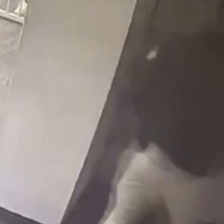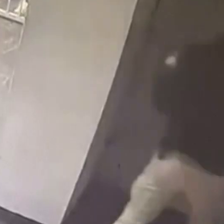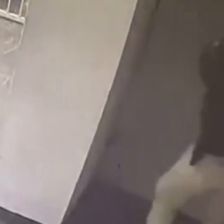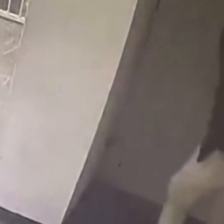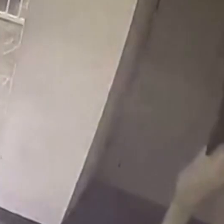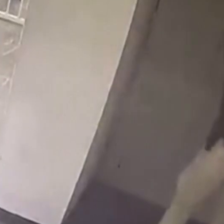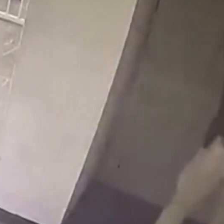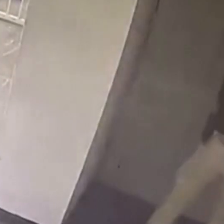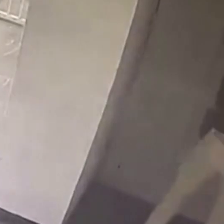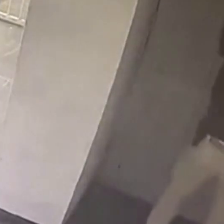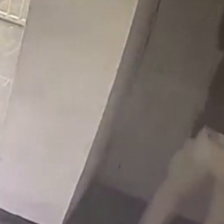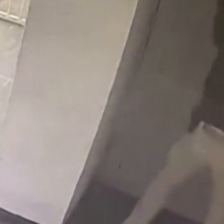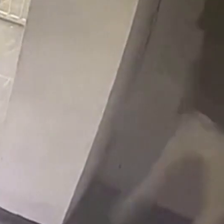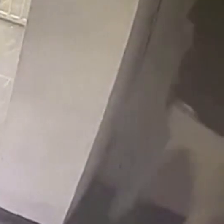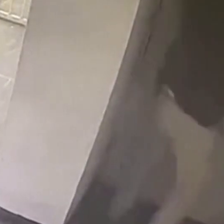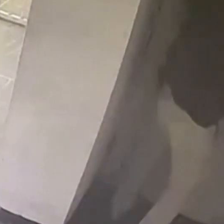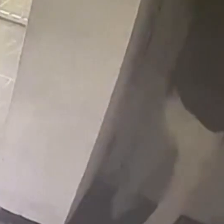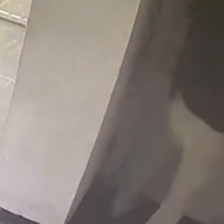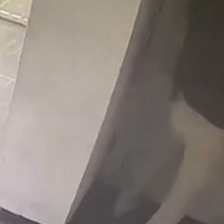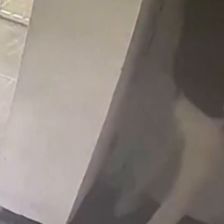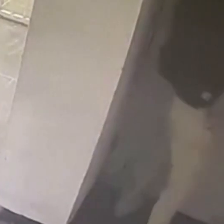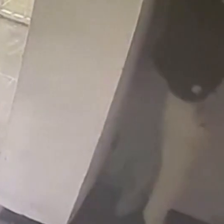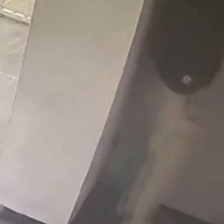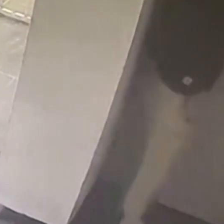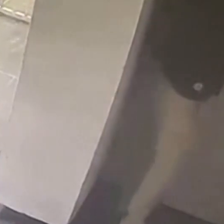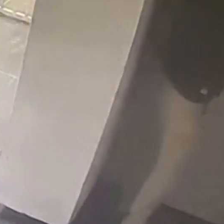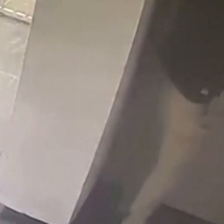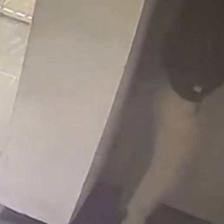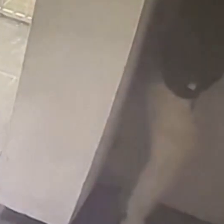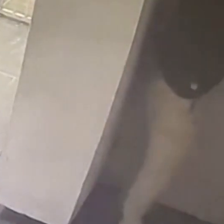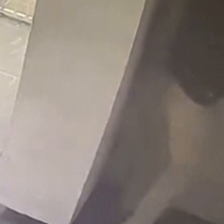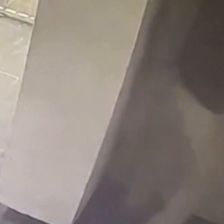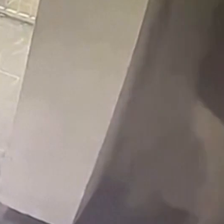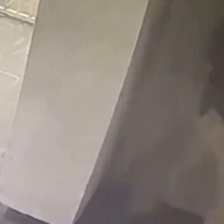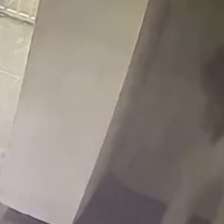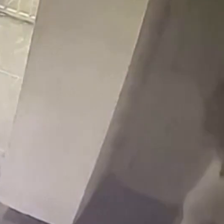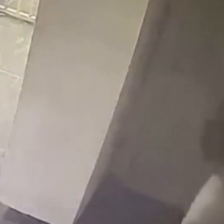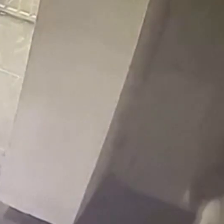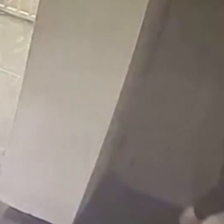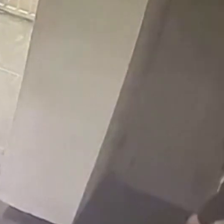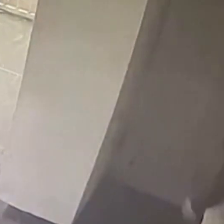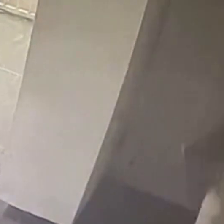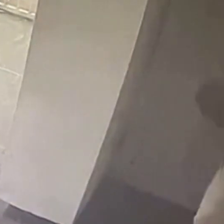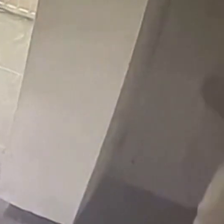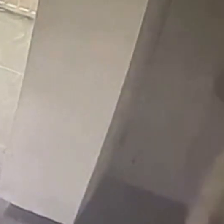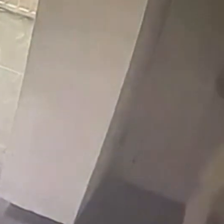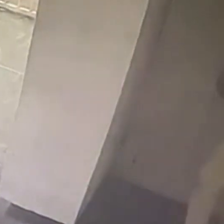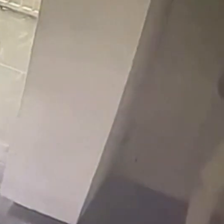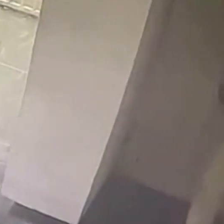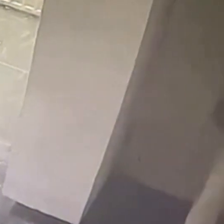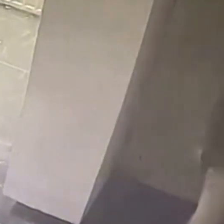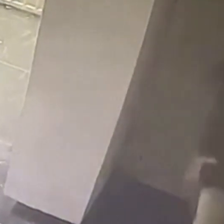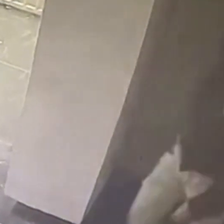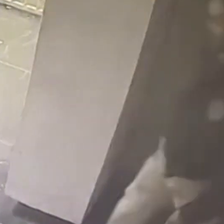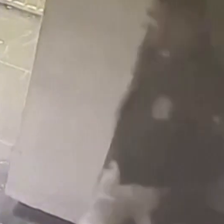chính quyền Mexico cho biết ngọn lửa bùng phát là do một hoặc nhiều người di cư đốt những tấm đệm mà họ nằm tại trung tâm để phản đối sau khi